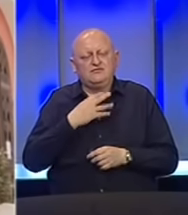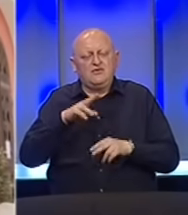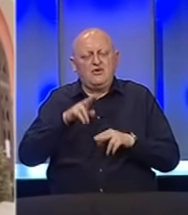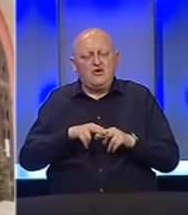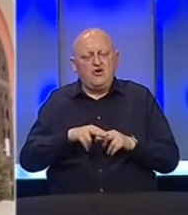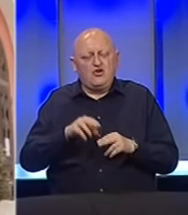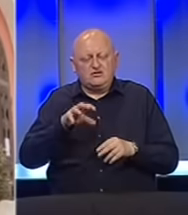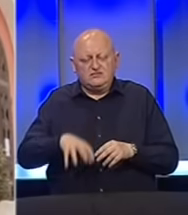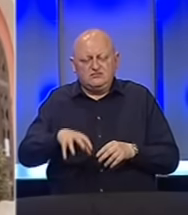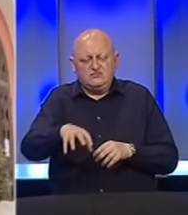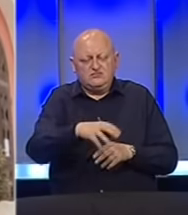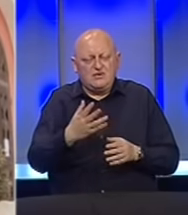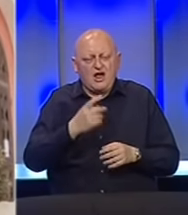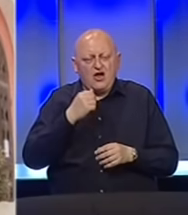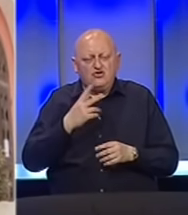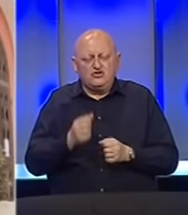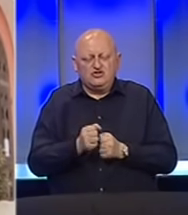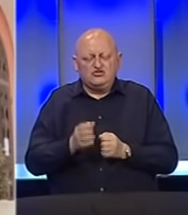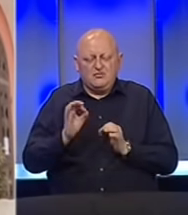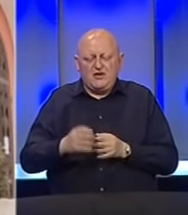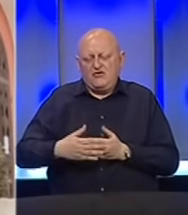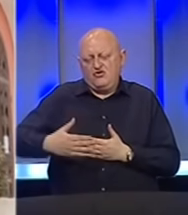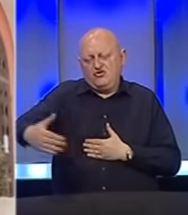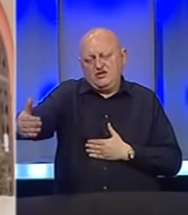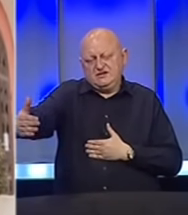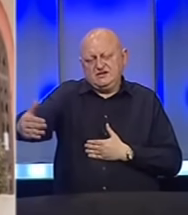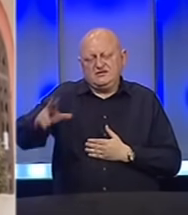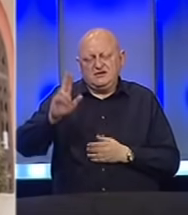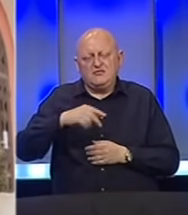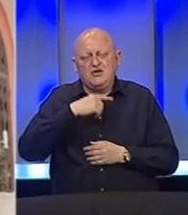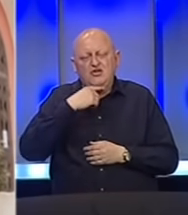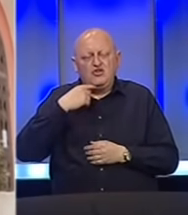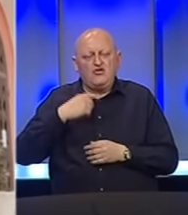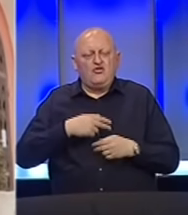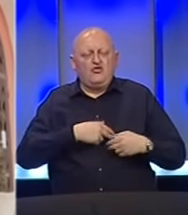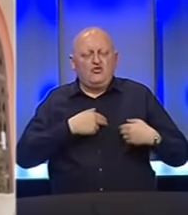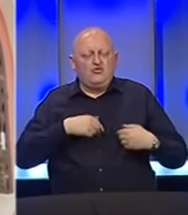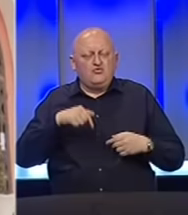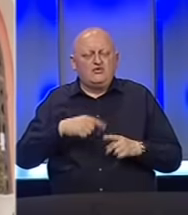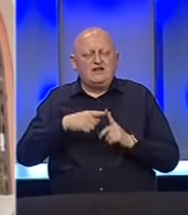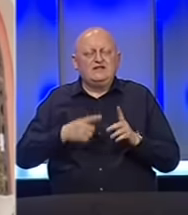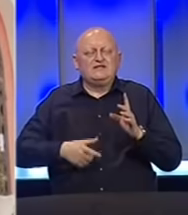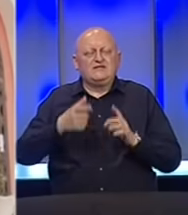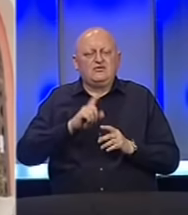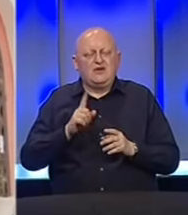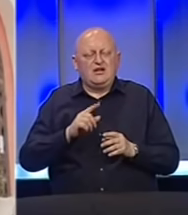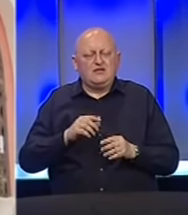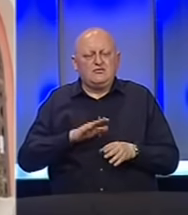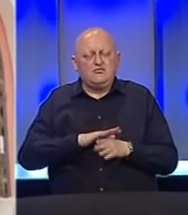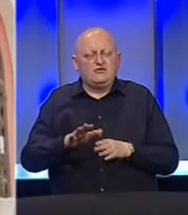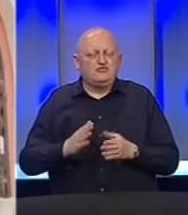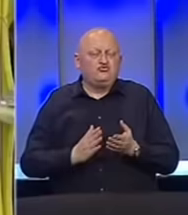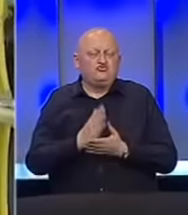Postavili smo oznake kako bismo pomogli ljudima da se drže na pravoj udaljenosti. Imamo dovoljno volontera unutar crkve kako ništa ne bismo